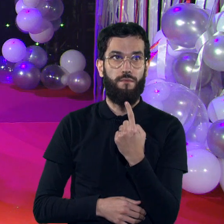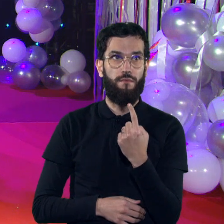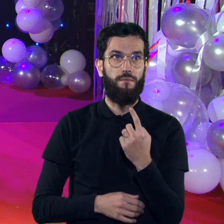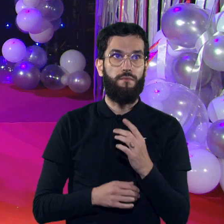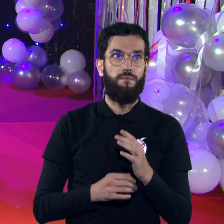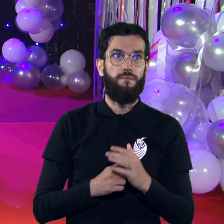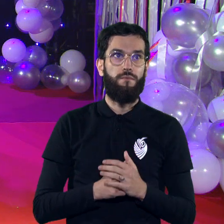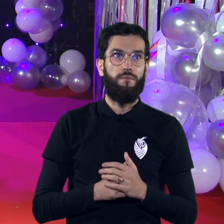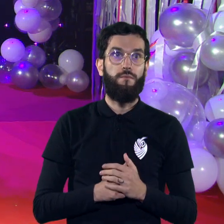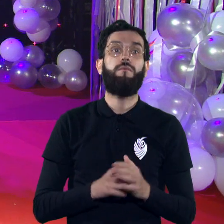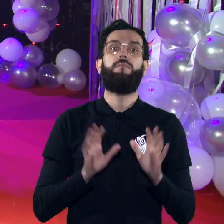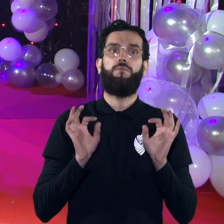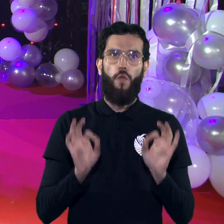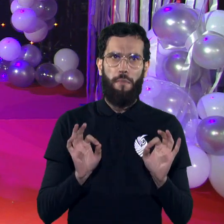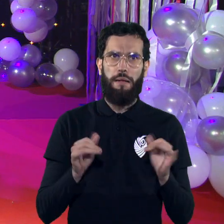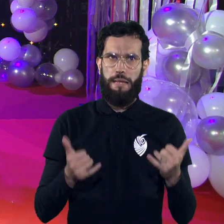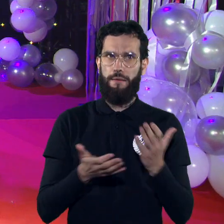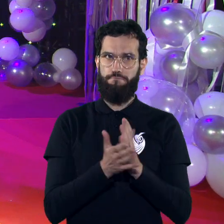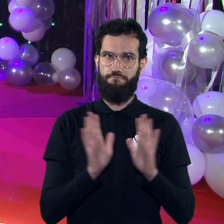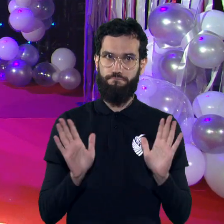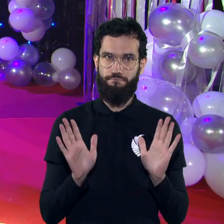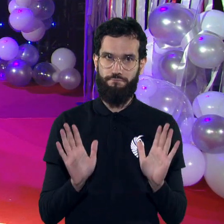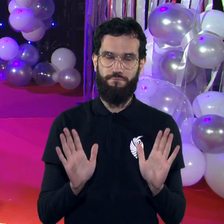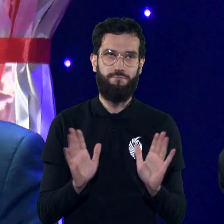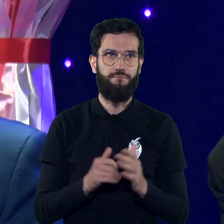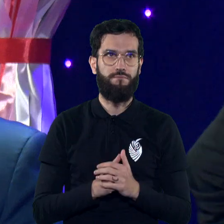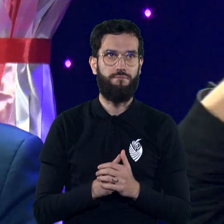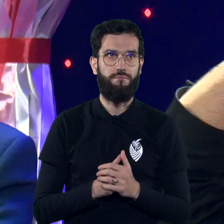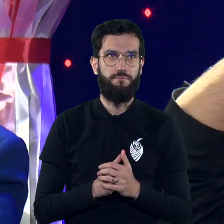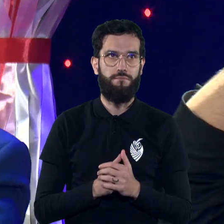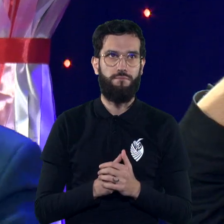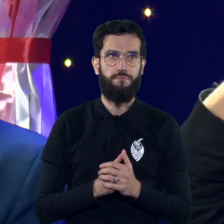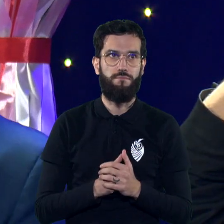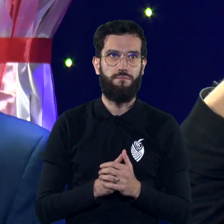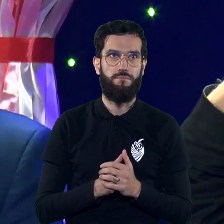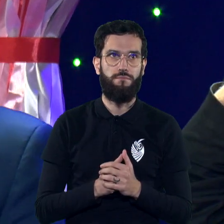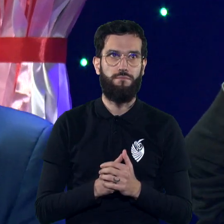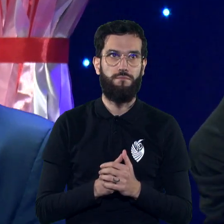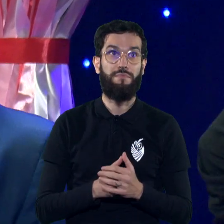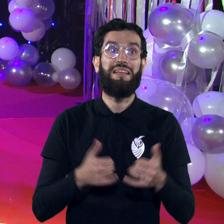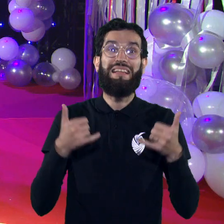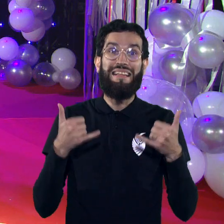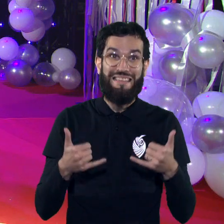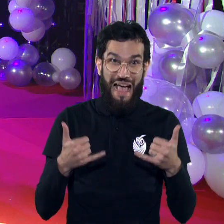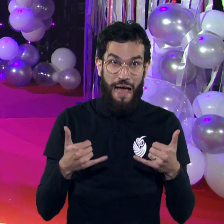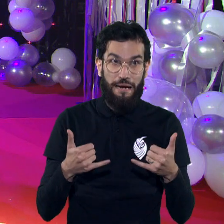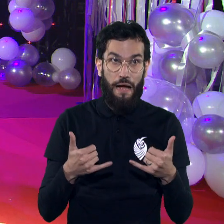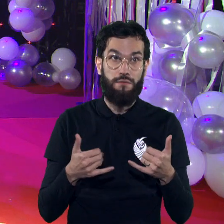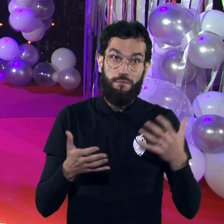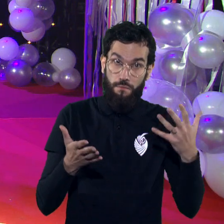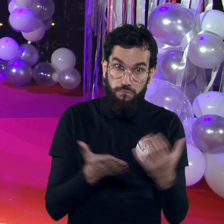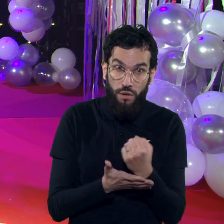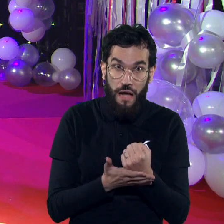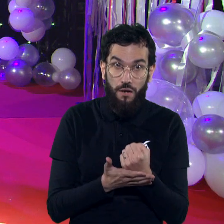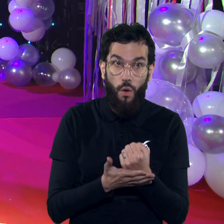točíme. No. Tak, skončíme tak. No, dobre. Som sa moc pomaly otáčal, no. No a teraz, ak sa ten